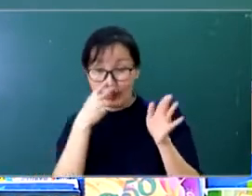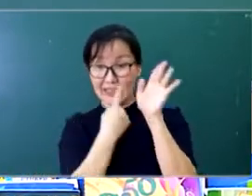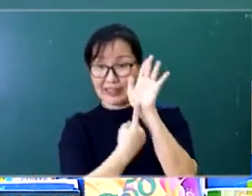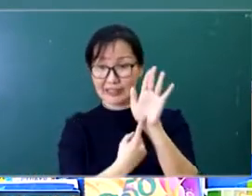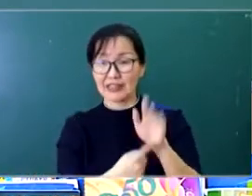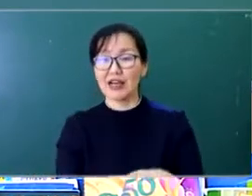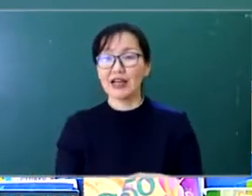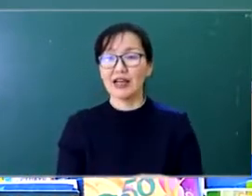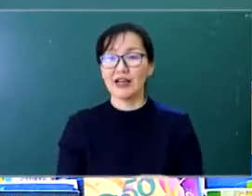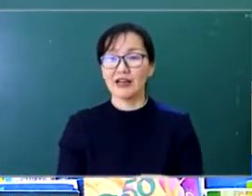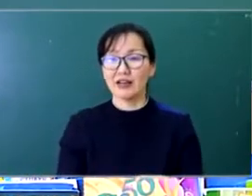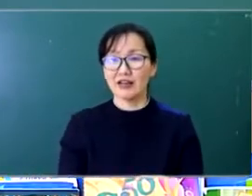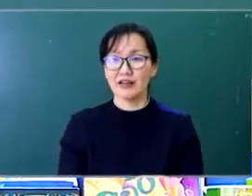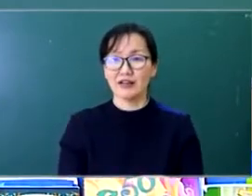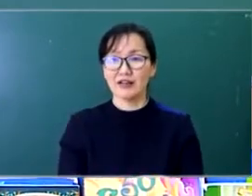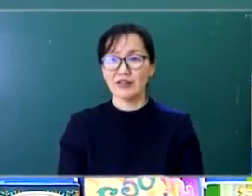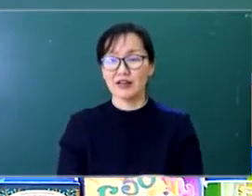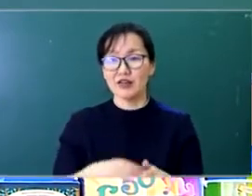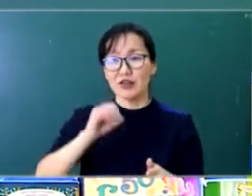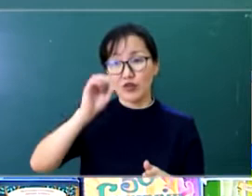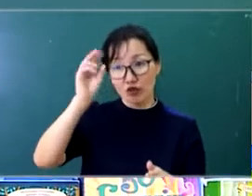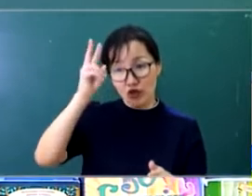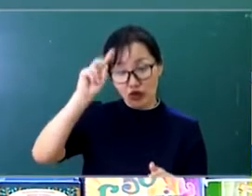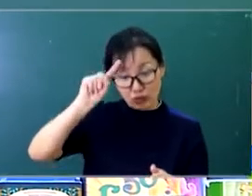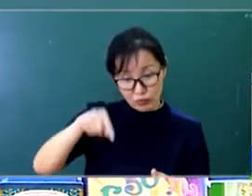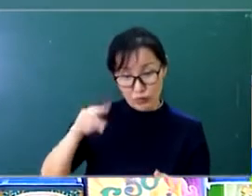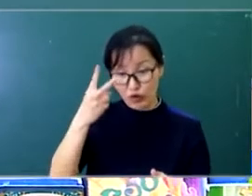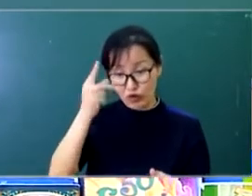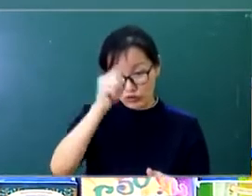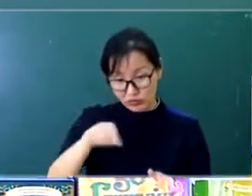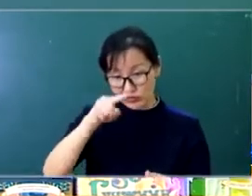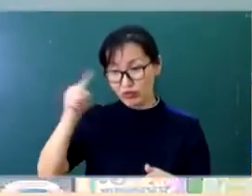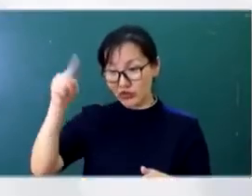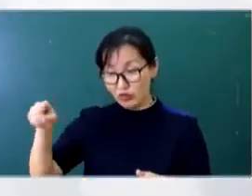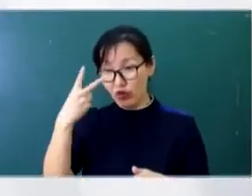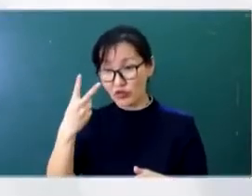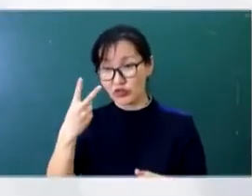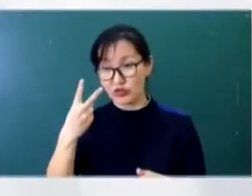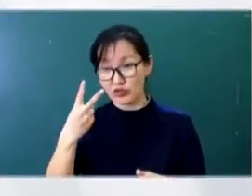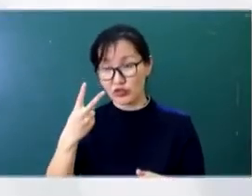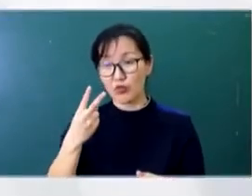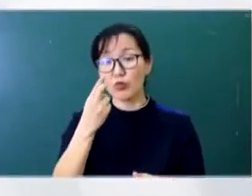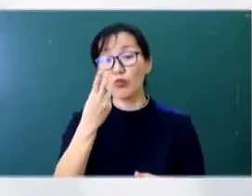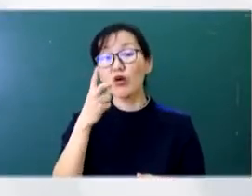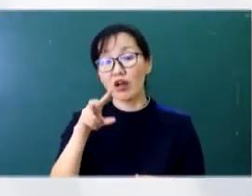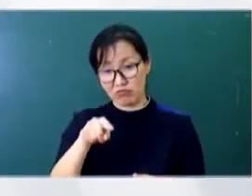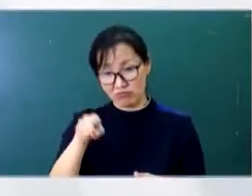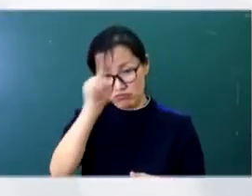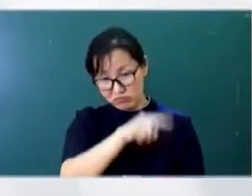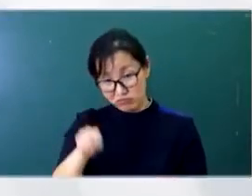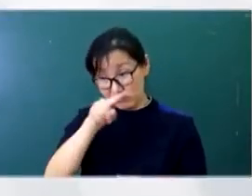тодруулчихъя. За арын орны цифр маань 2 байна. За тэгвэл бүхэл тоон дээр бид нар арынхын